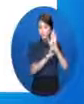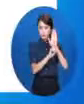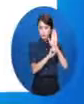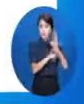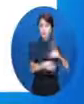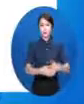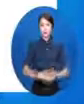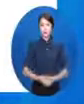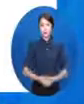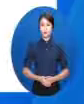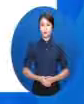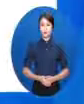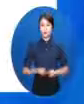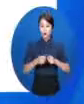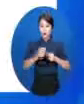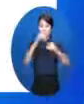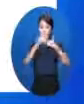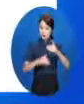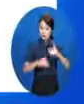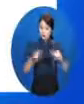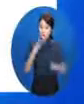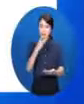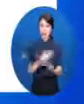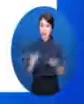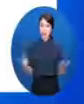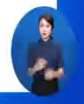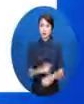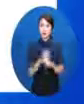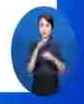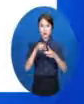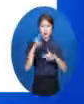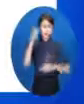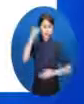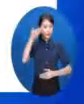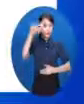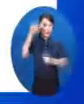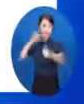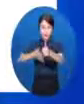이상 자세한 사항은 천안시 일자리 종합센터로 문의하시길 바랍니다.